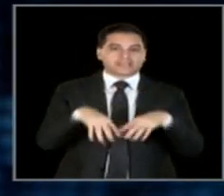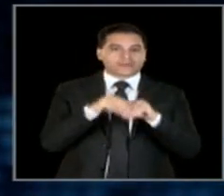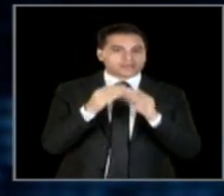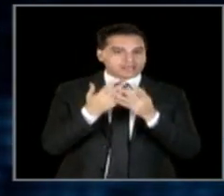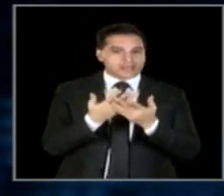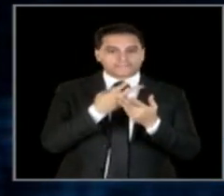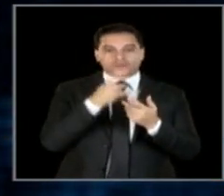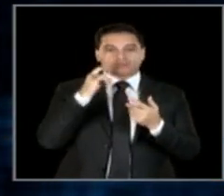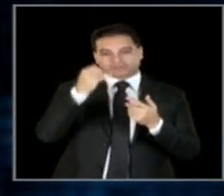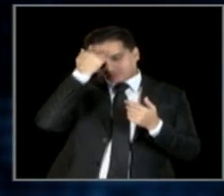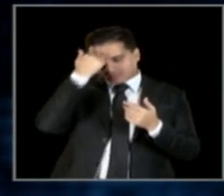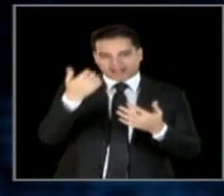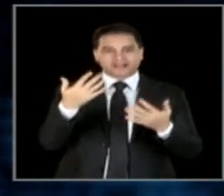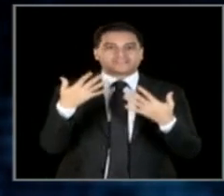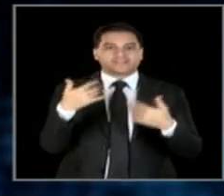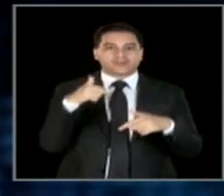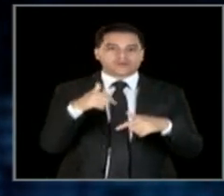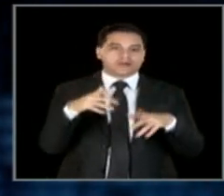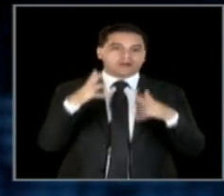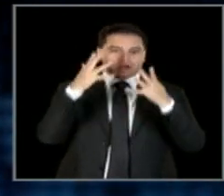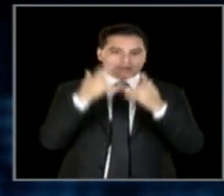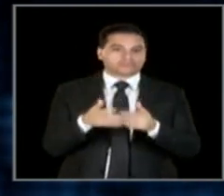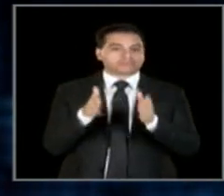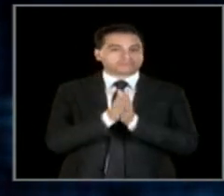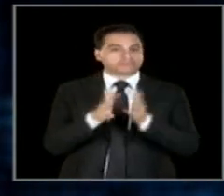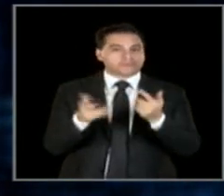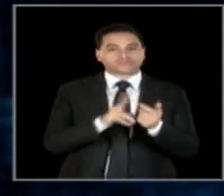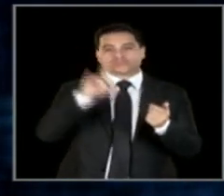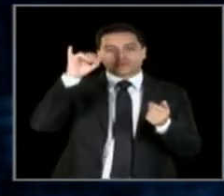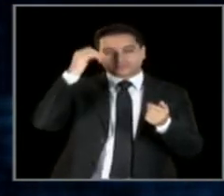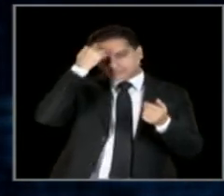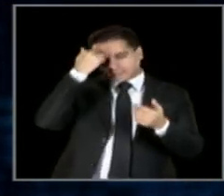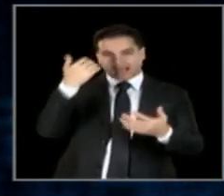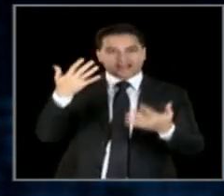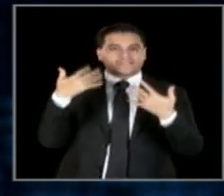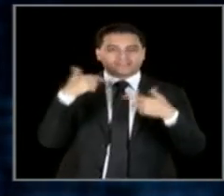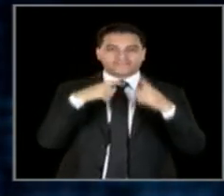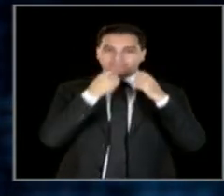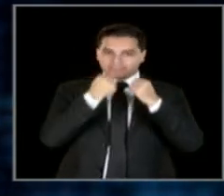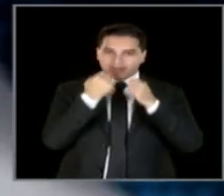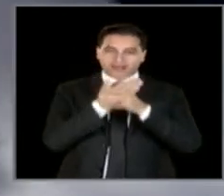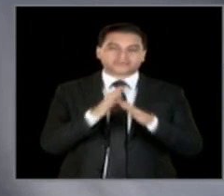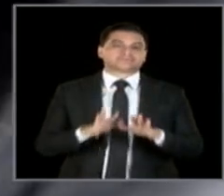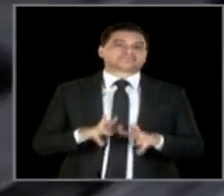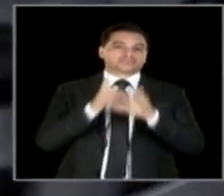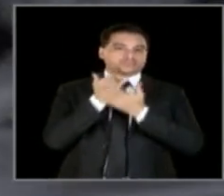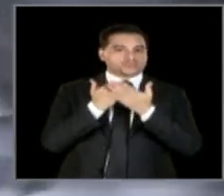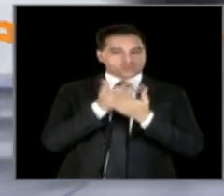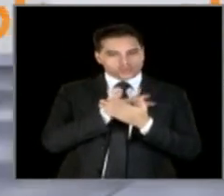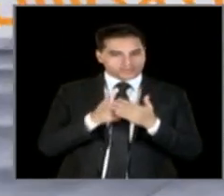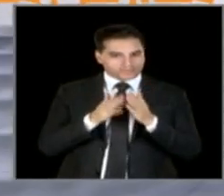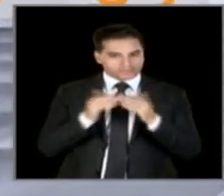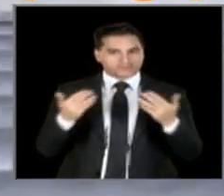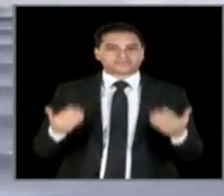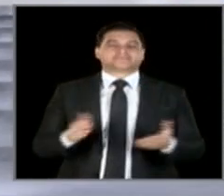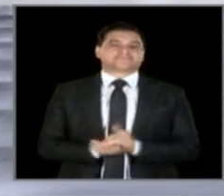يساوي 250,000 جنيه، ويبقى الرصيد لحد دلوقتي 750,000 جنيه في خزنة البنك الأهلي